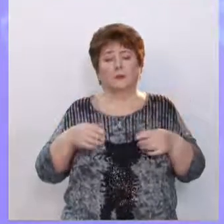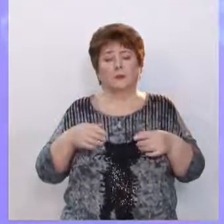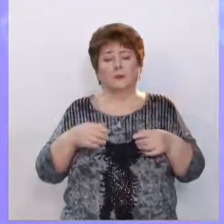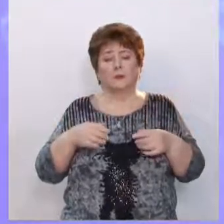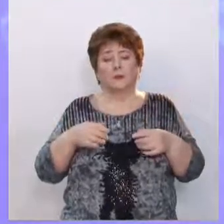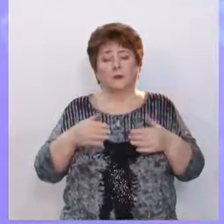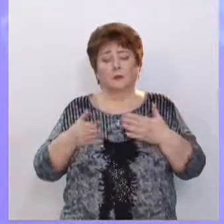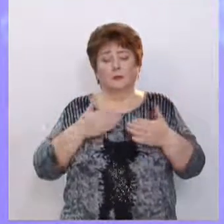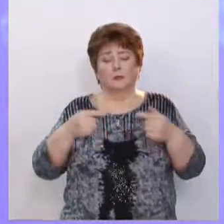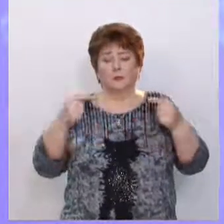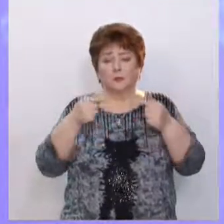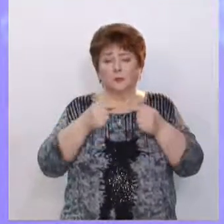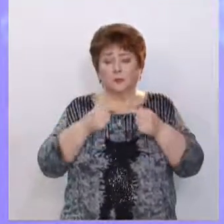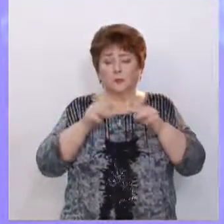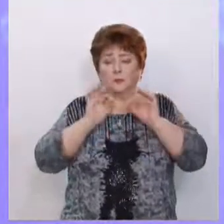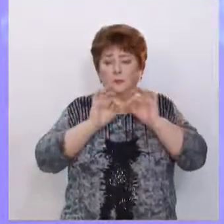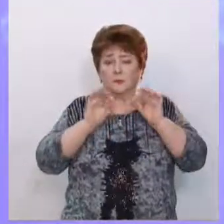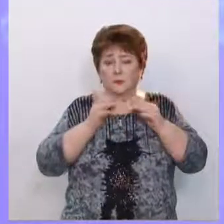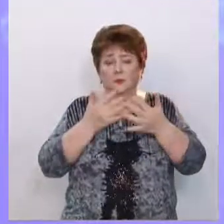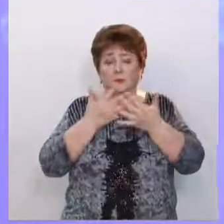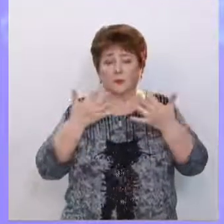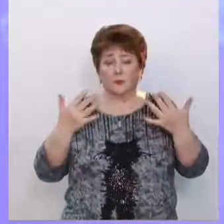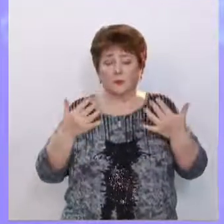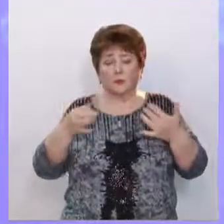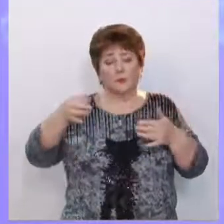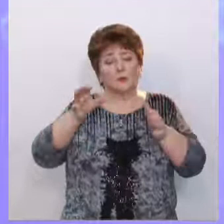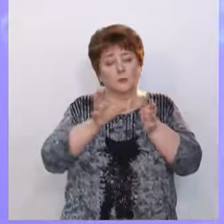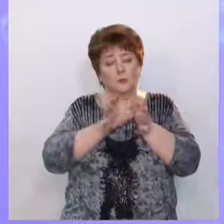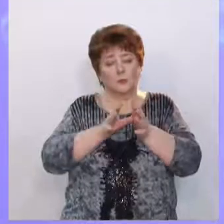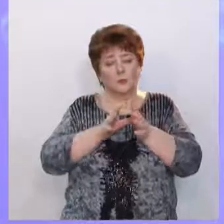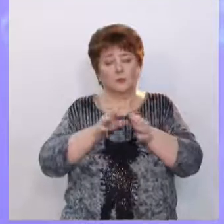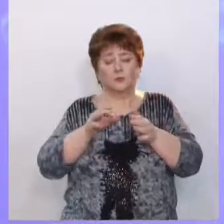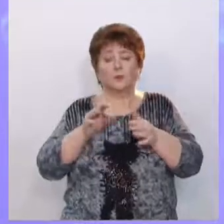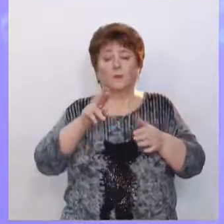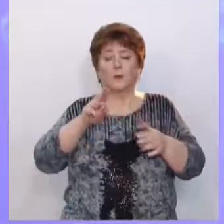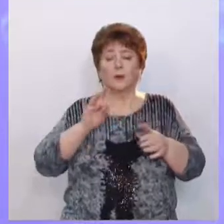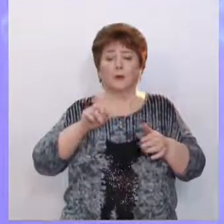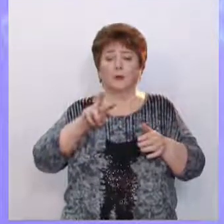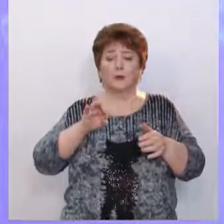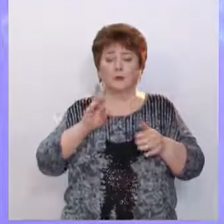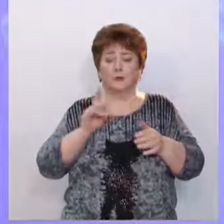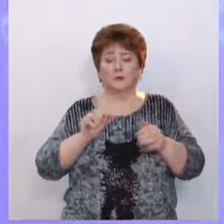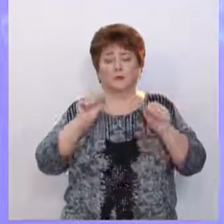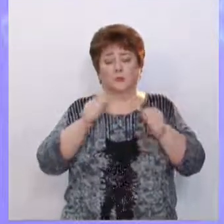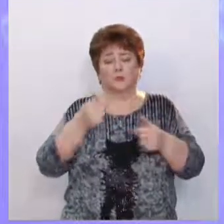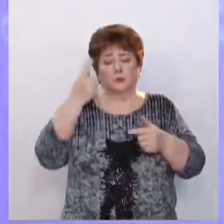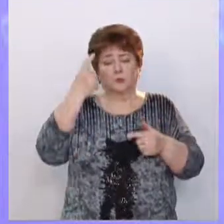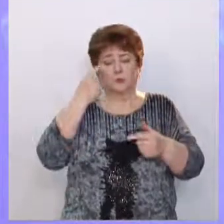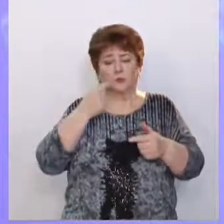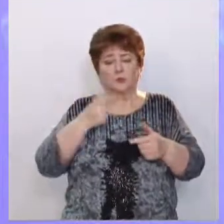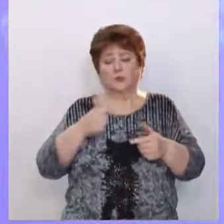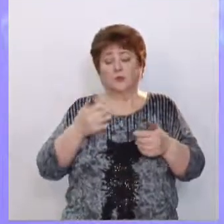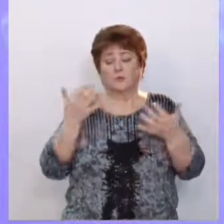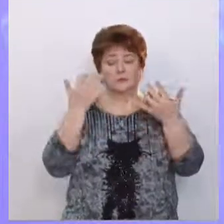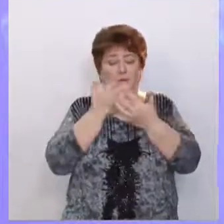Оказывается, если точно описать предмет с помощью прилагательных, то можно узнать его, даже